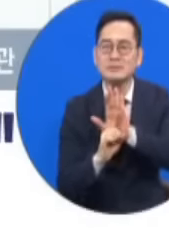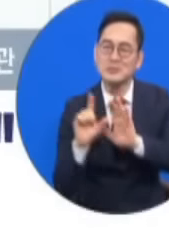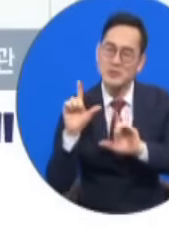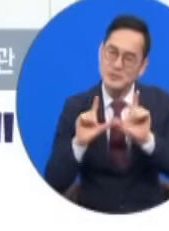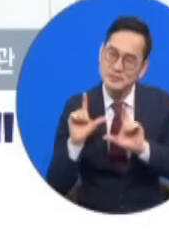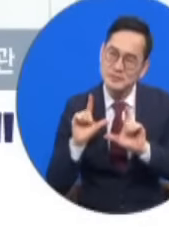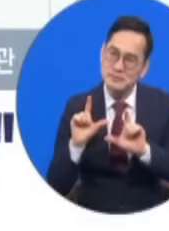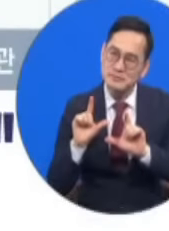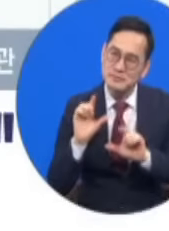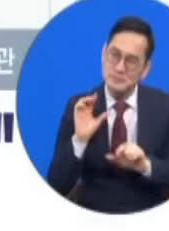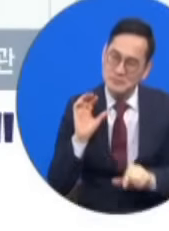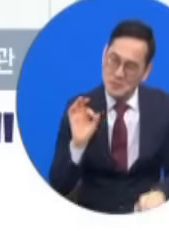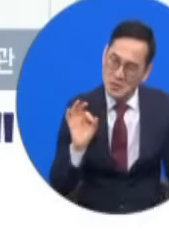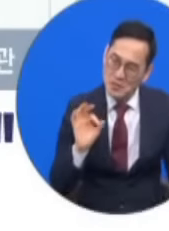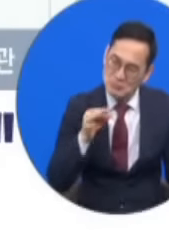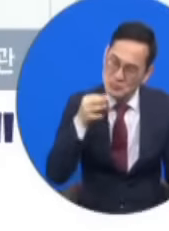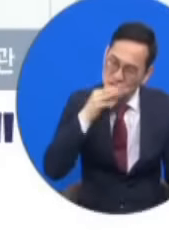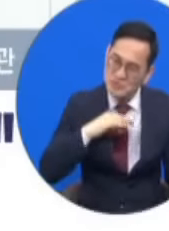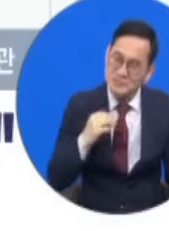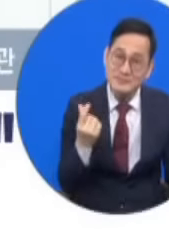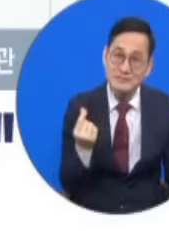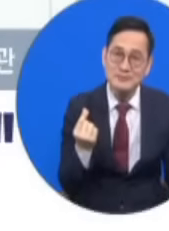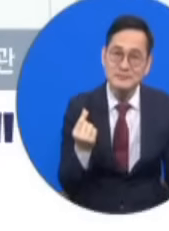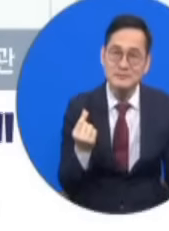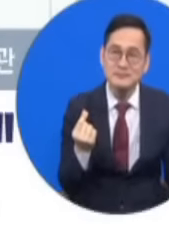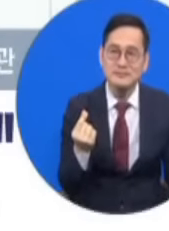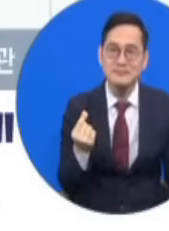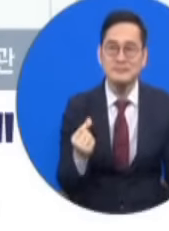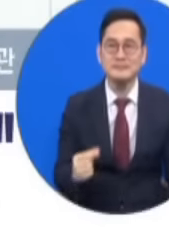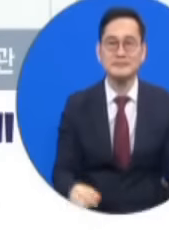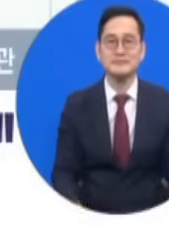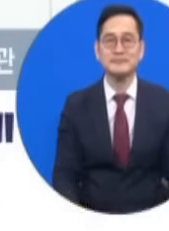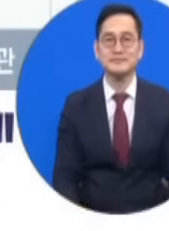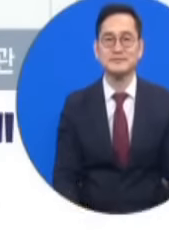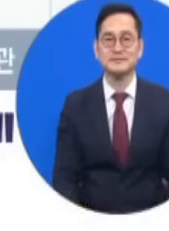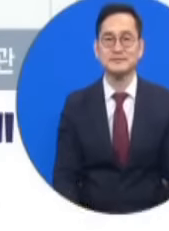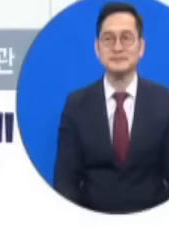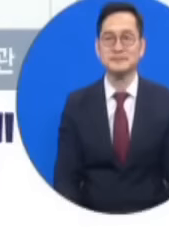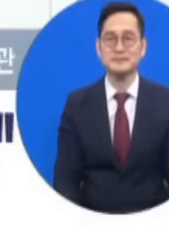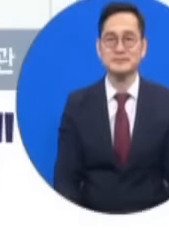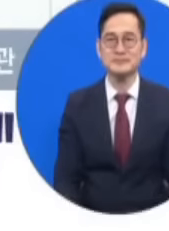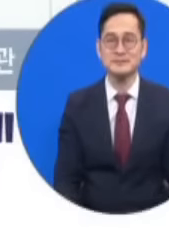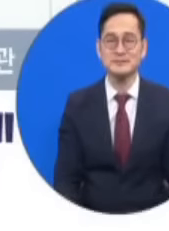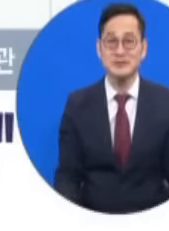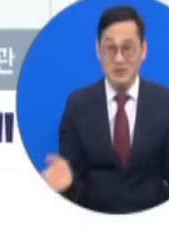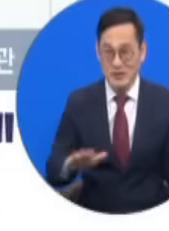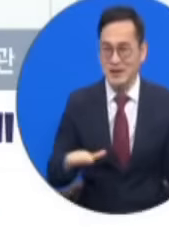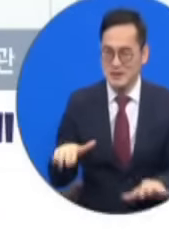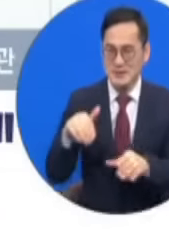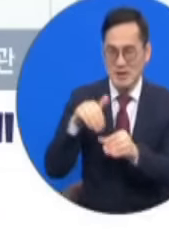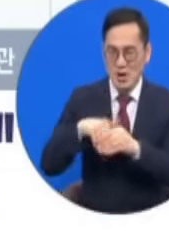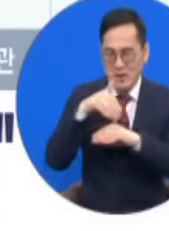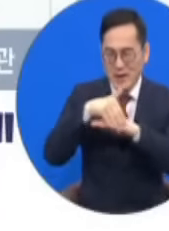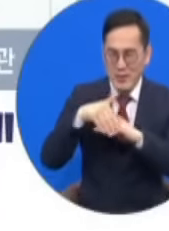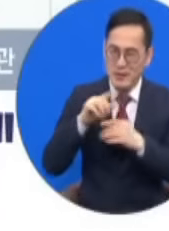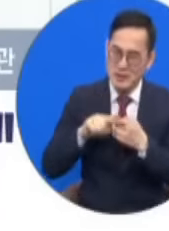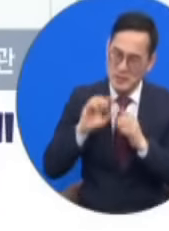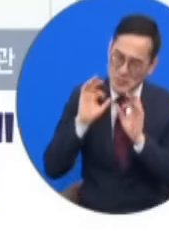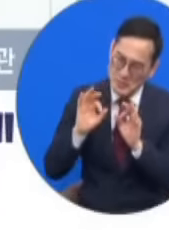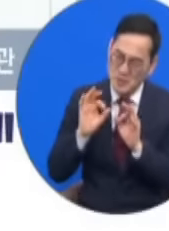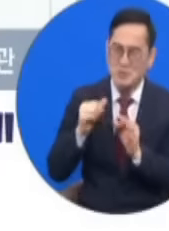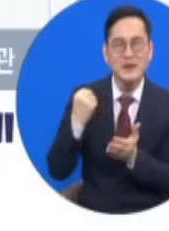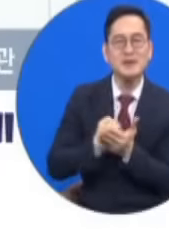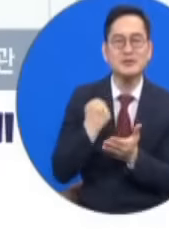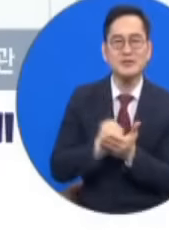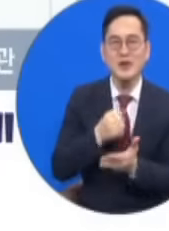보면은 굉장히 유리할 것 같은데요. 근데 한동훈 위원장의 최근의 선거 전략은 약간 좀 아쉬운 점이 많아요. 그러니까 뭐냐면은 저는 그냥